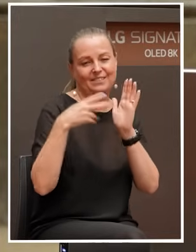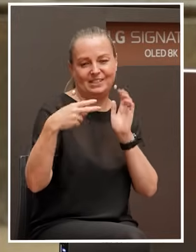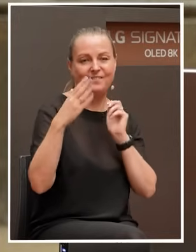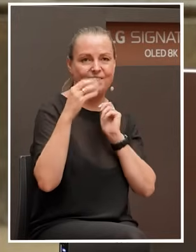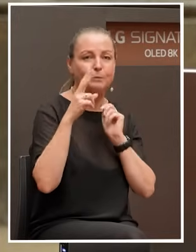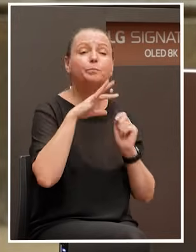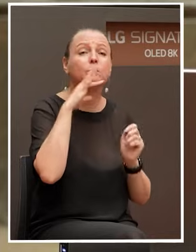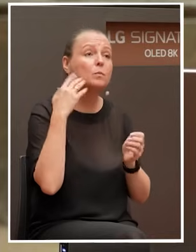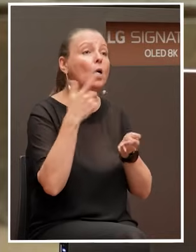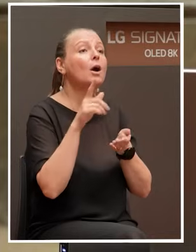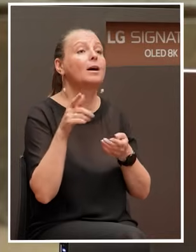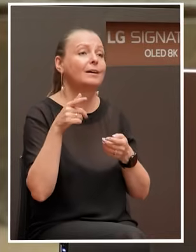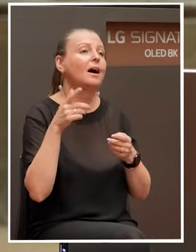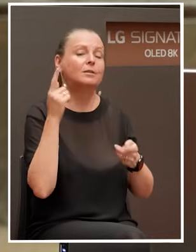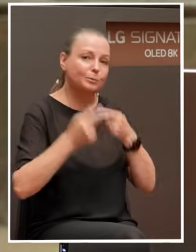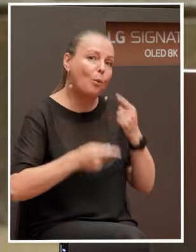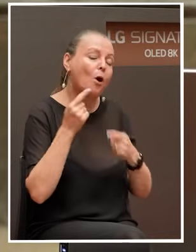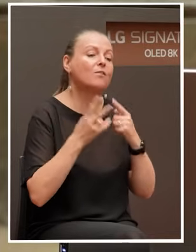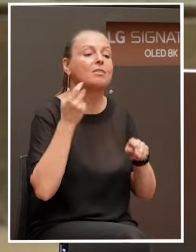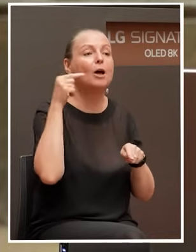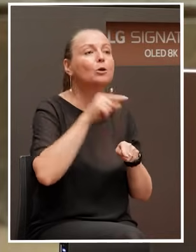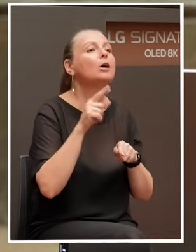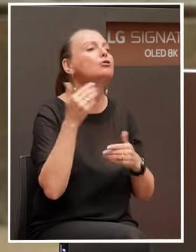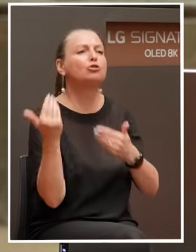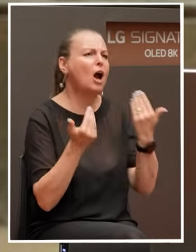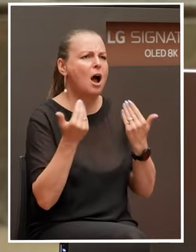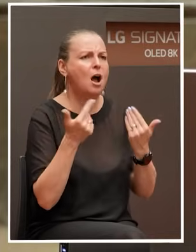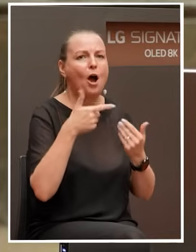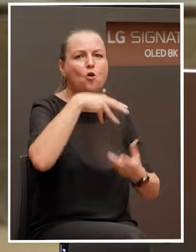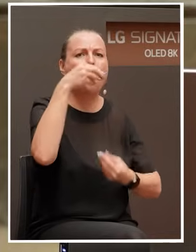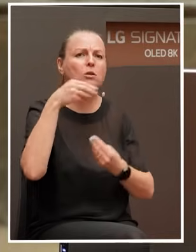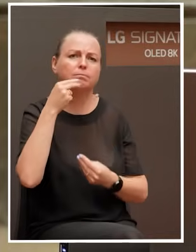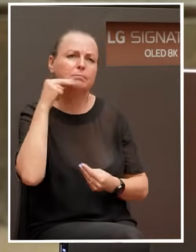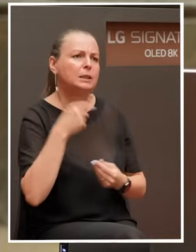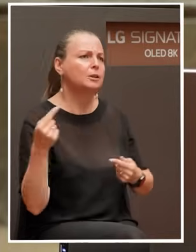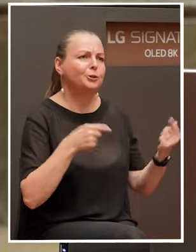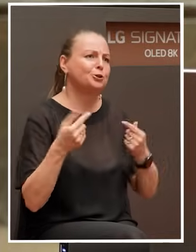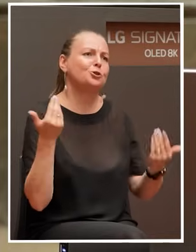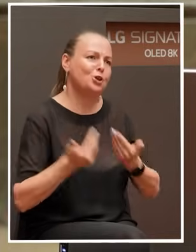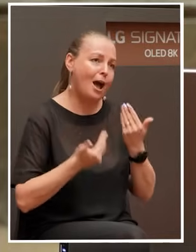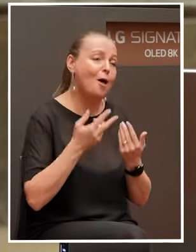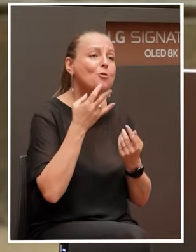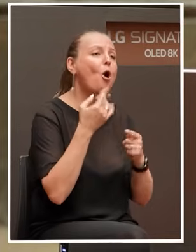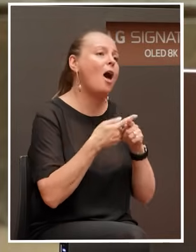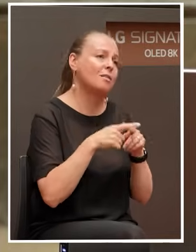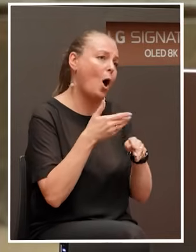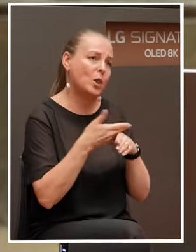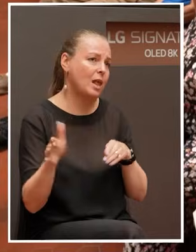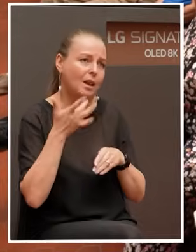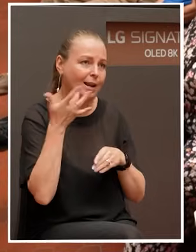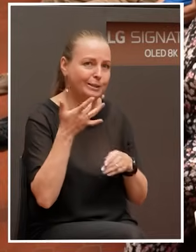много копий сломало на тему о том, чья готика. Но это сюжет для отдельной лекции. Вот